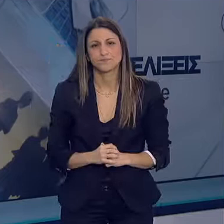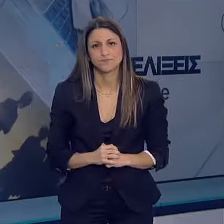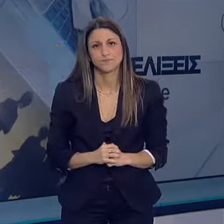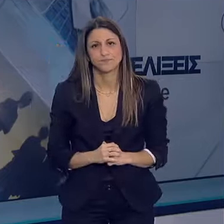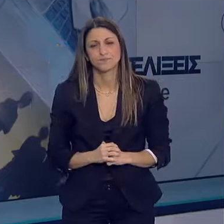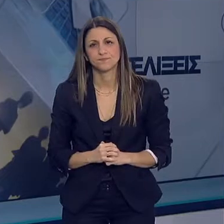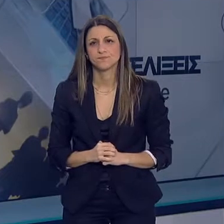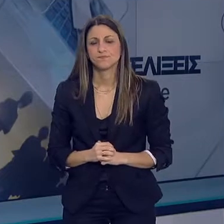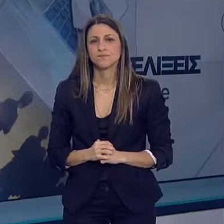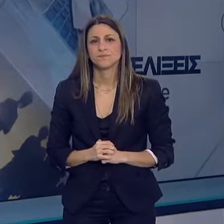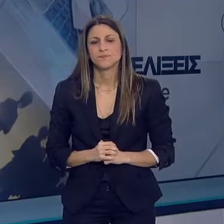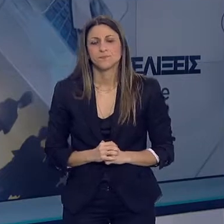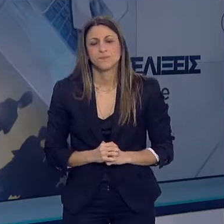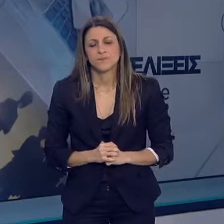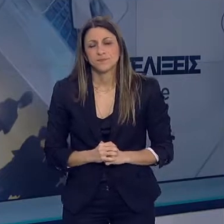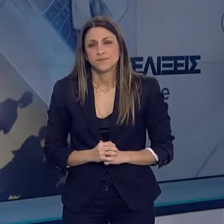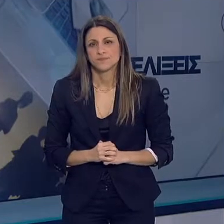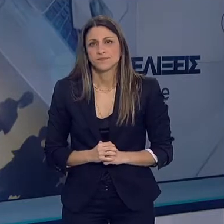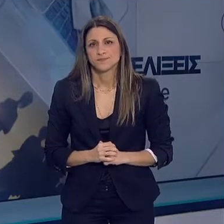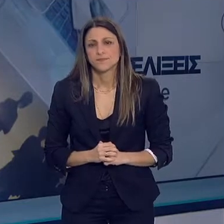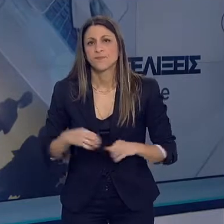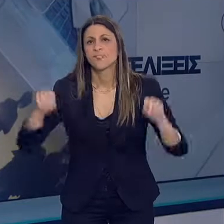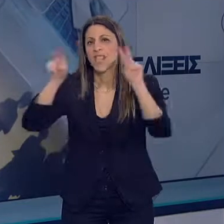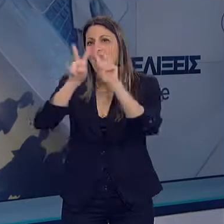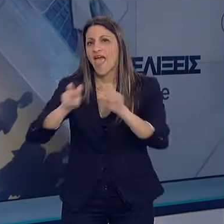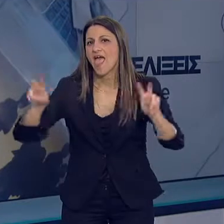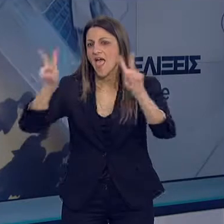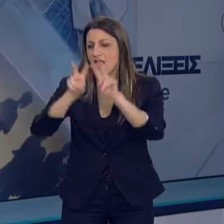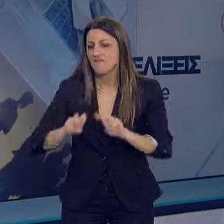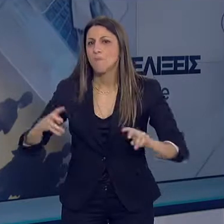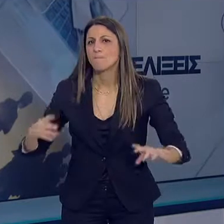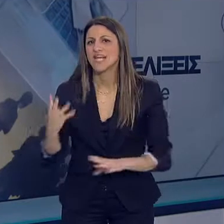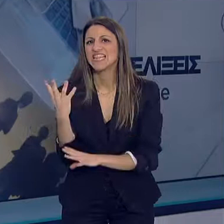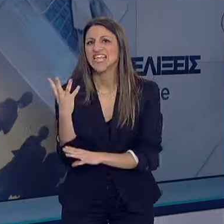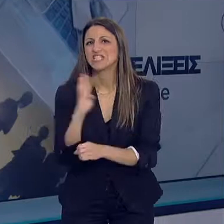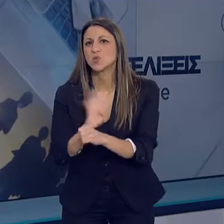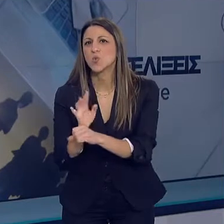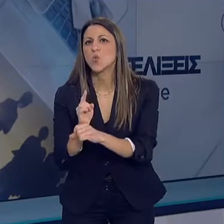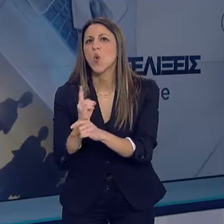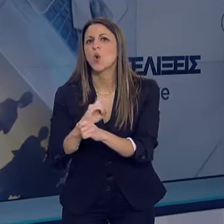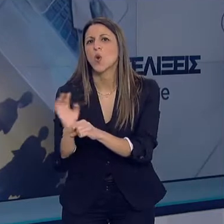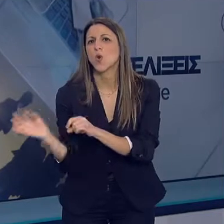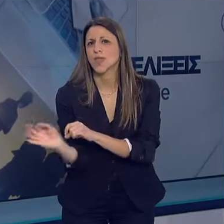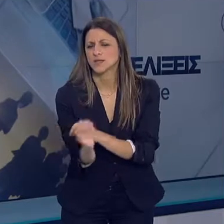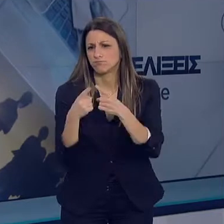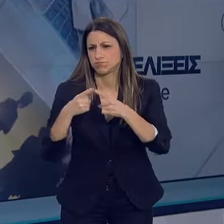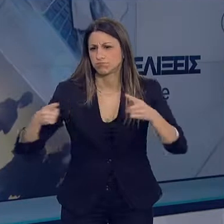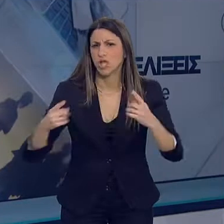Σε μια νεότερη επιστημονική ανάλυση, 4 διαφορετικών κορονοϊών σε μια χρονική περίοδο 8